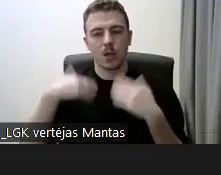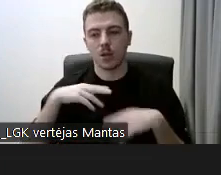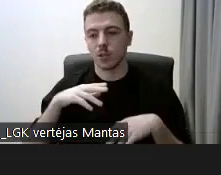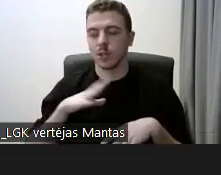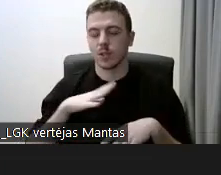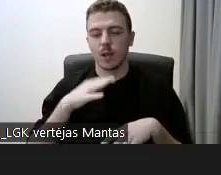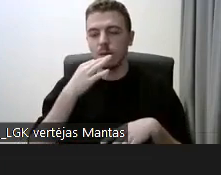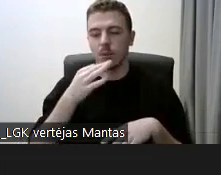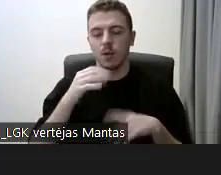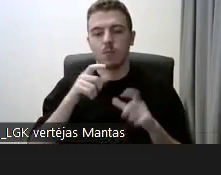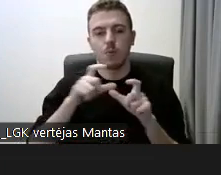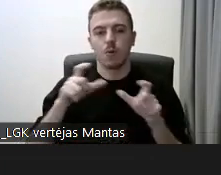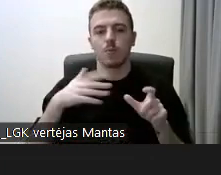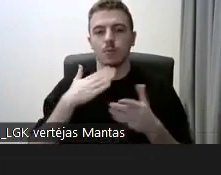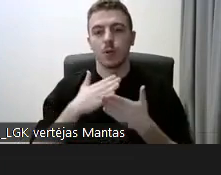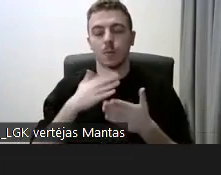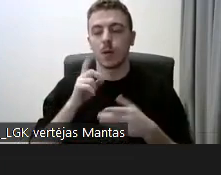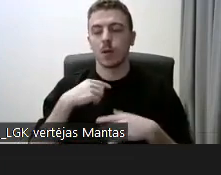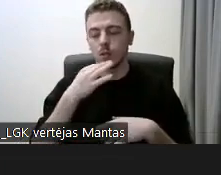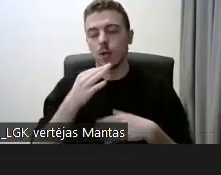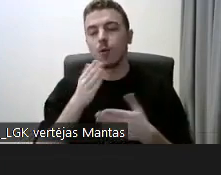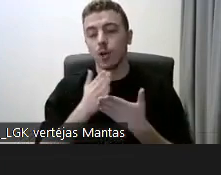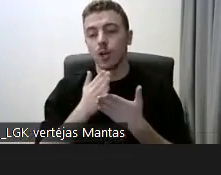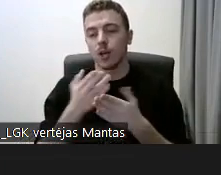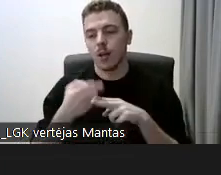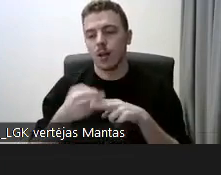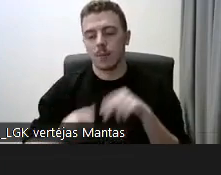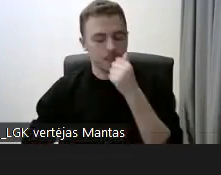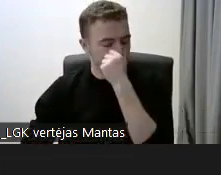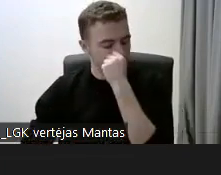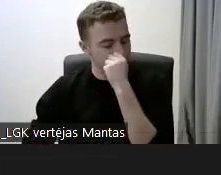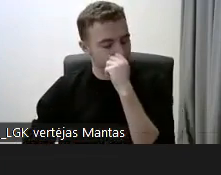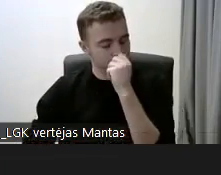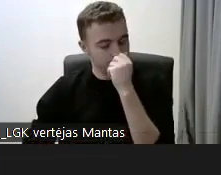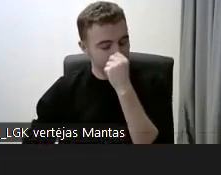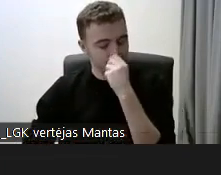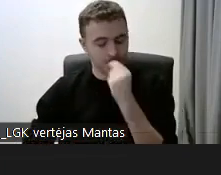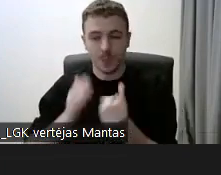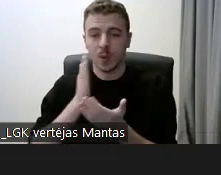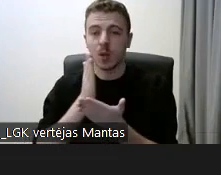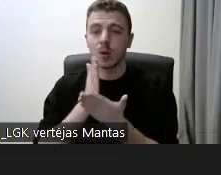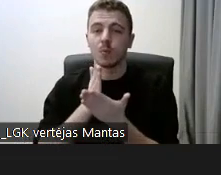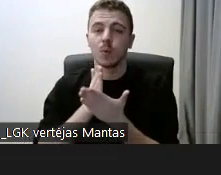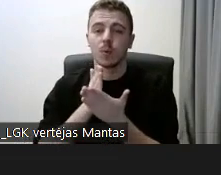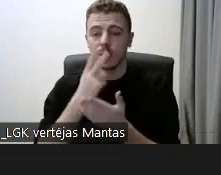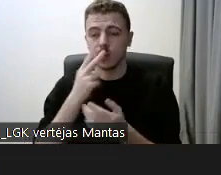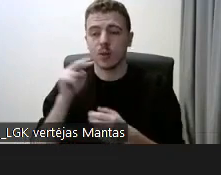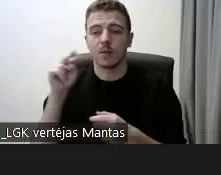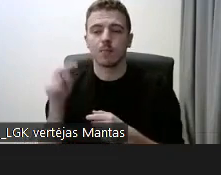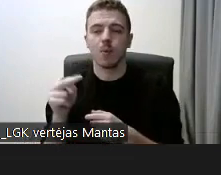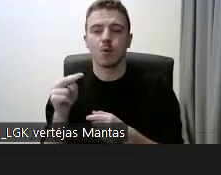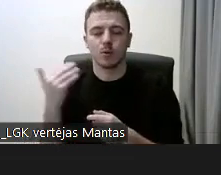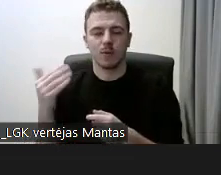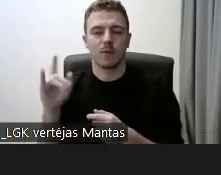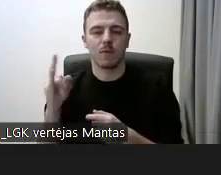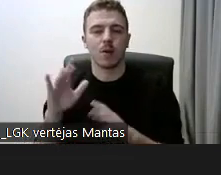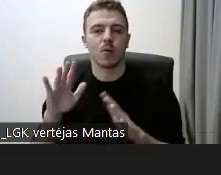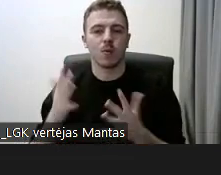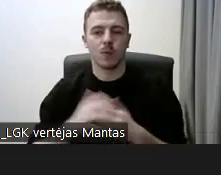jūsų mokykloje. Tik aš pasakau, kad tai būna. Taip, būtina išsiaiškinti vaikų požiūrį į skaitimą. Tai suteiks